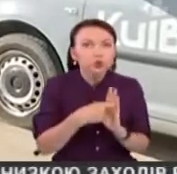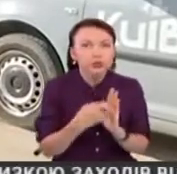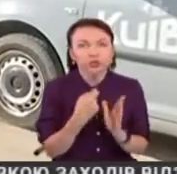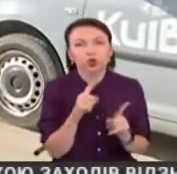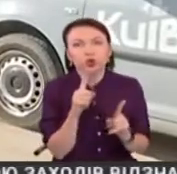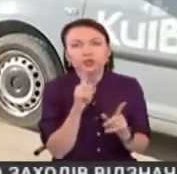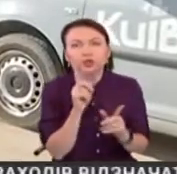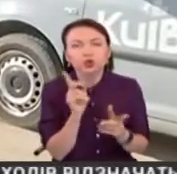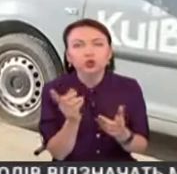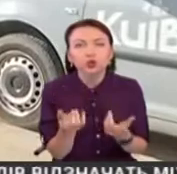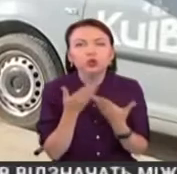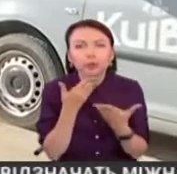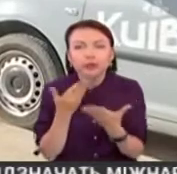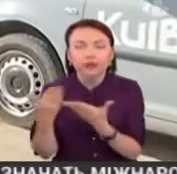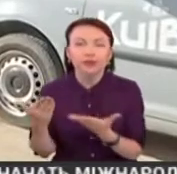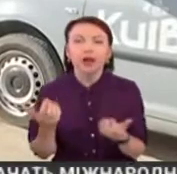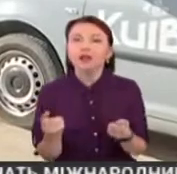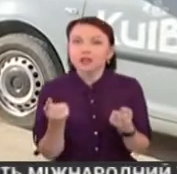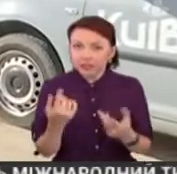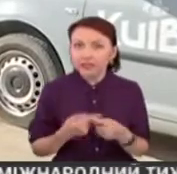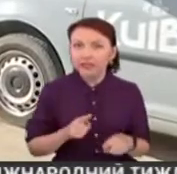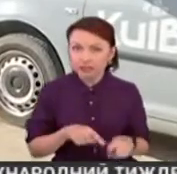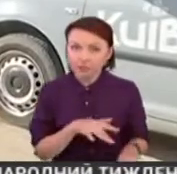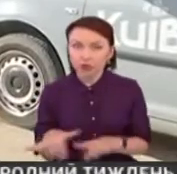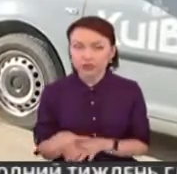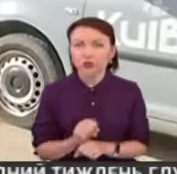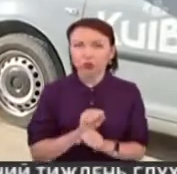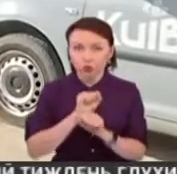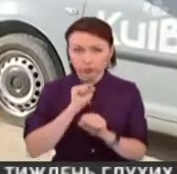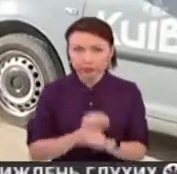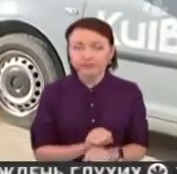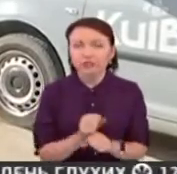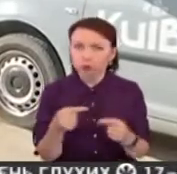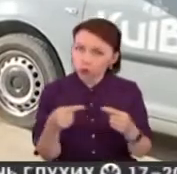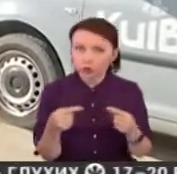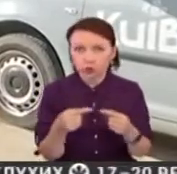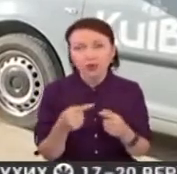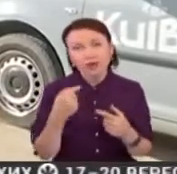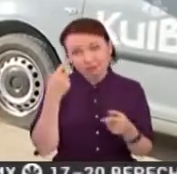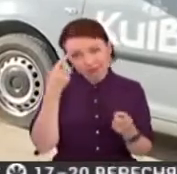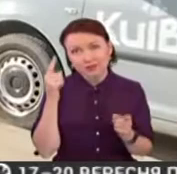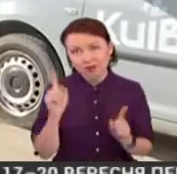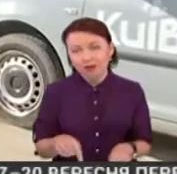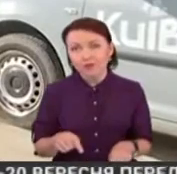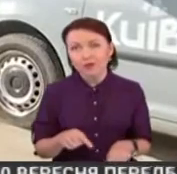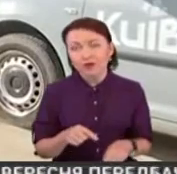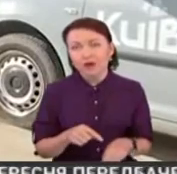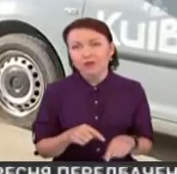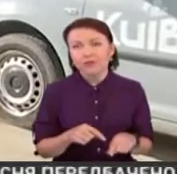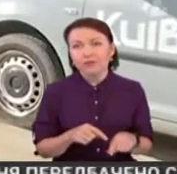щось допитати про те, наскільки цей процес все ж таки зупинився, наскільки остаточно, адже ми знаємо, на